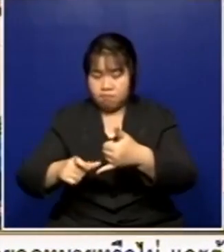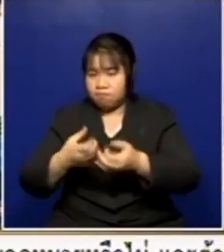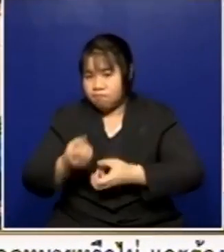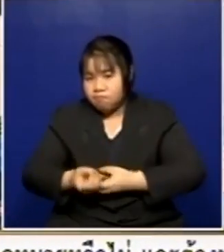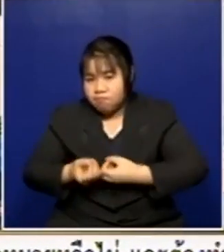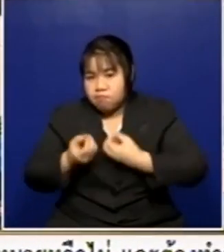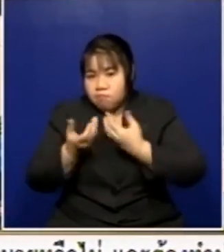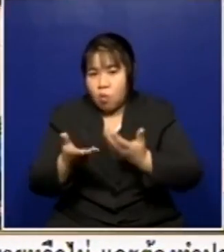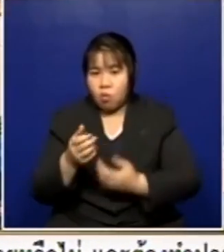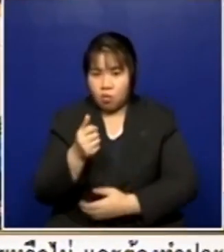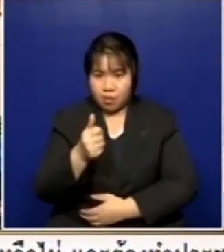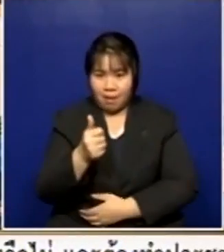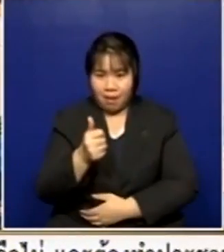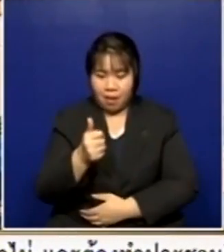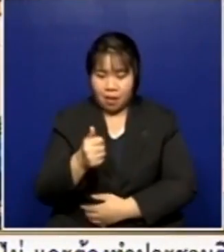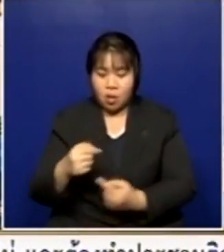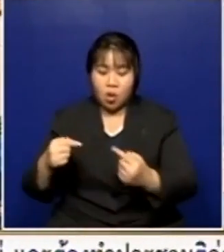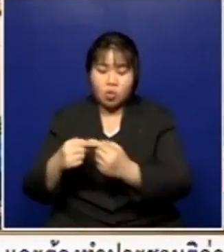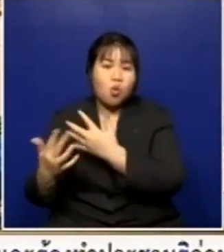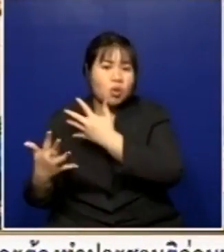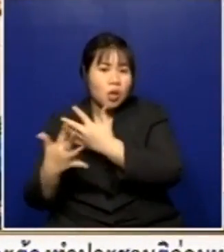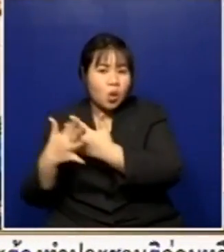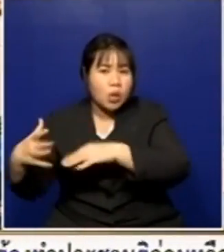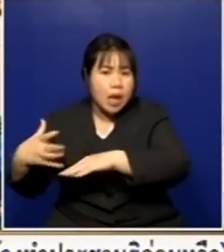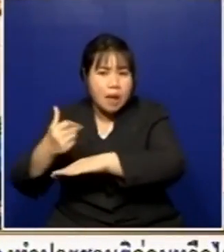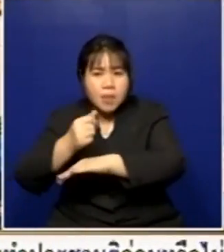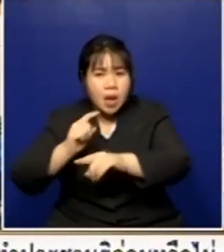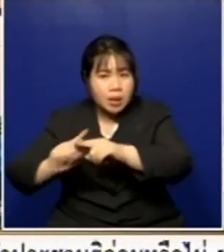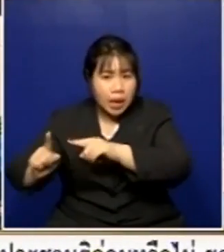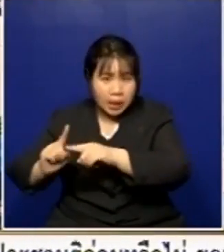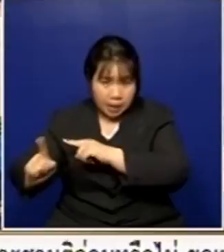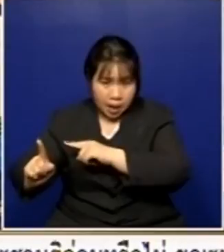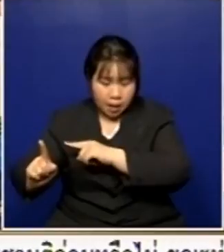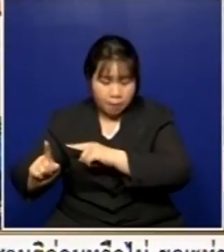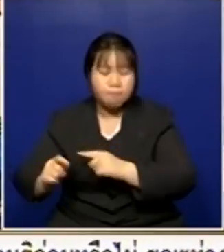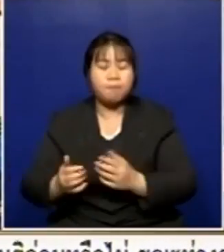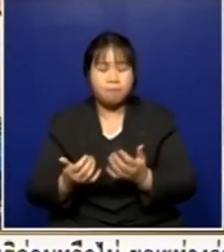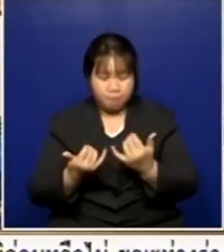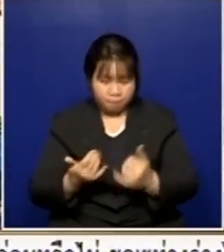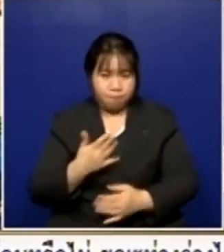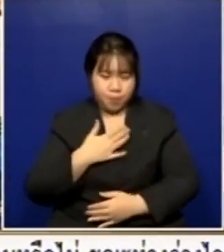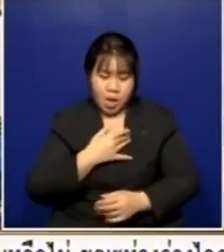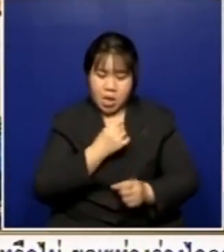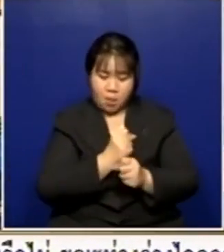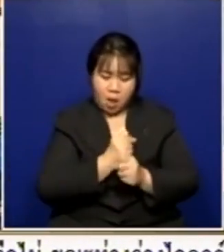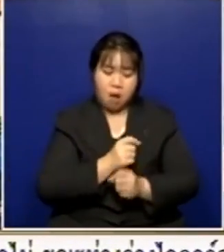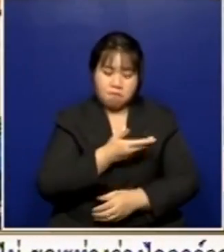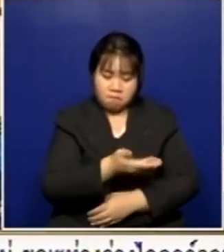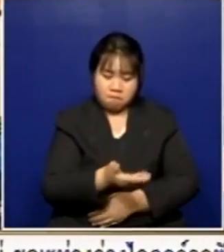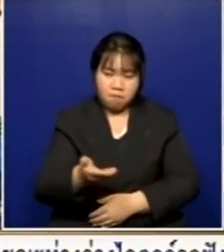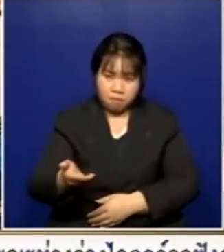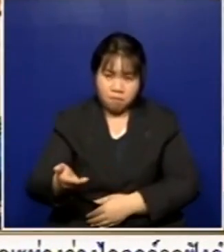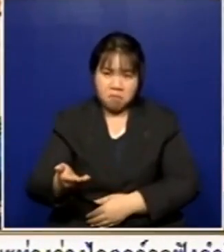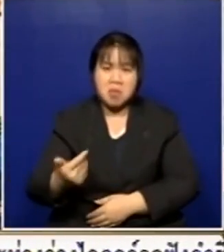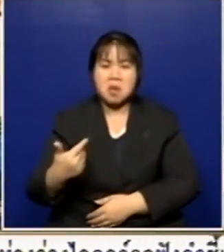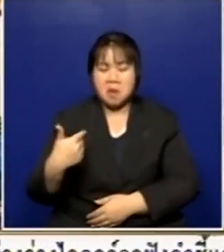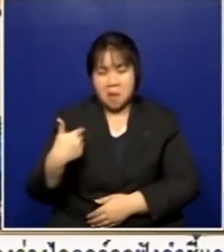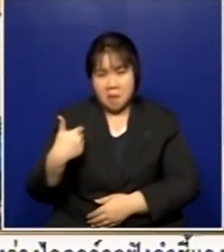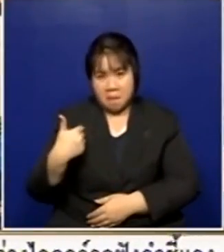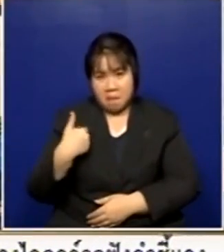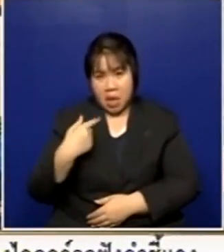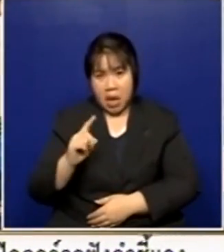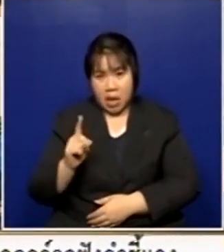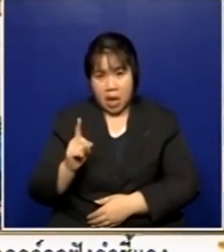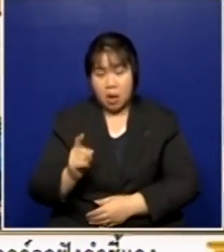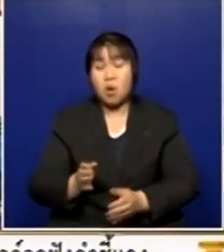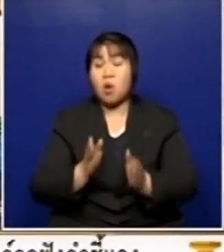การทำเรื่องของนักโทษทางการเมืองทั้งหลายสิ่งเหล่านี้เนี่ยเอ่อที่มันเกิดขึ้นบน